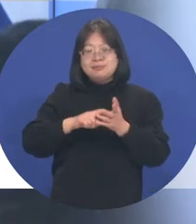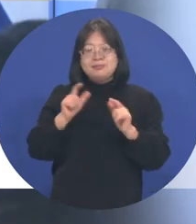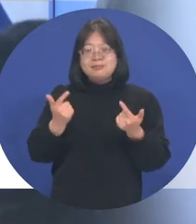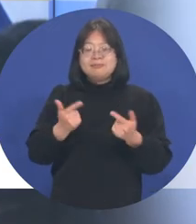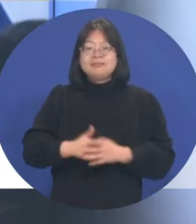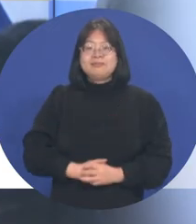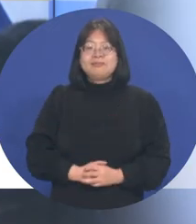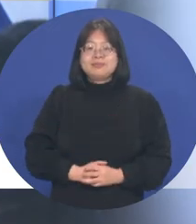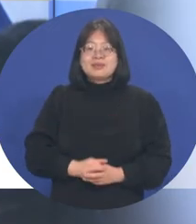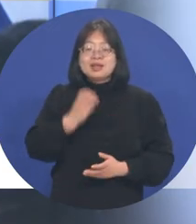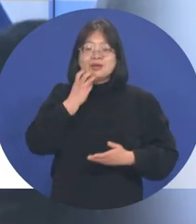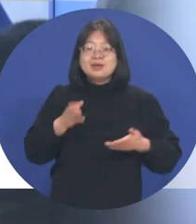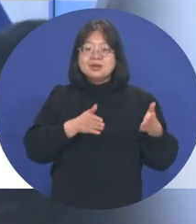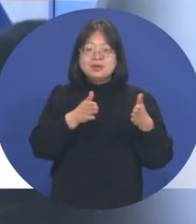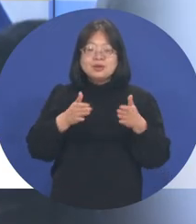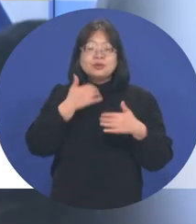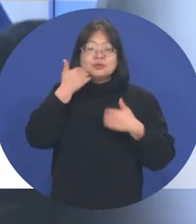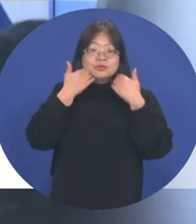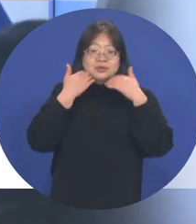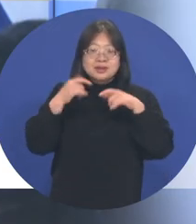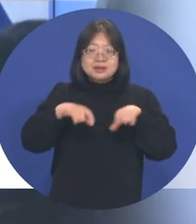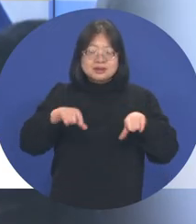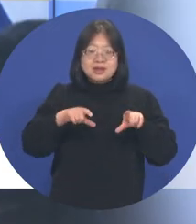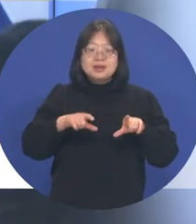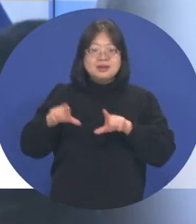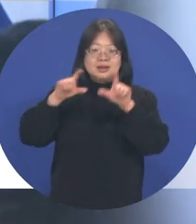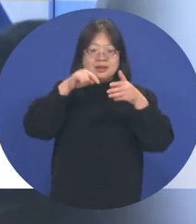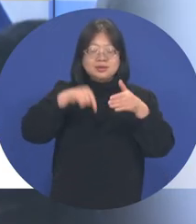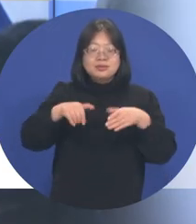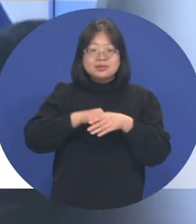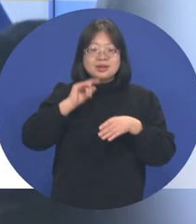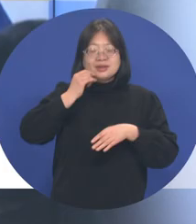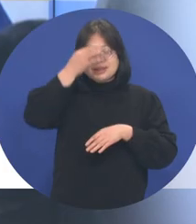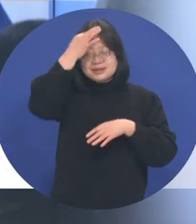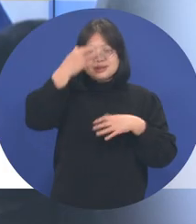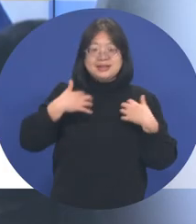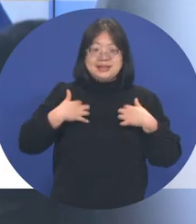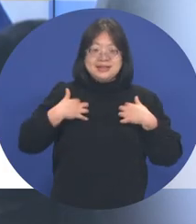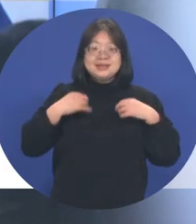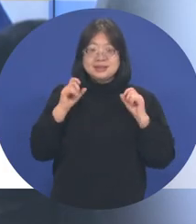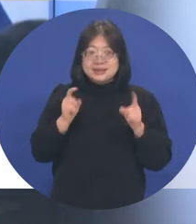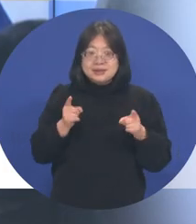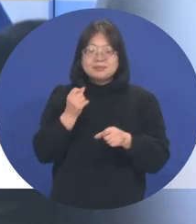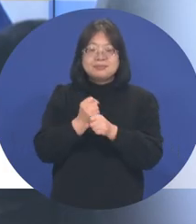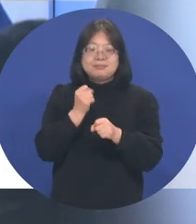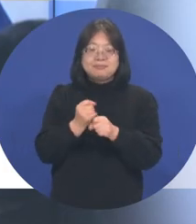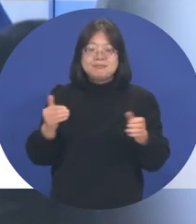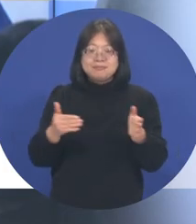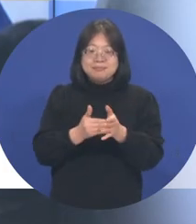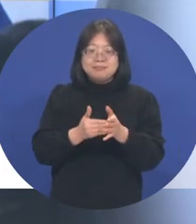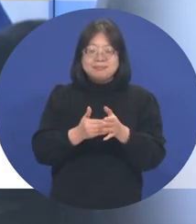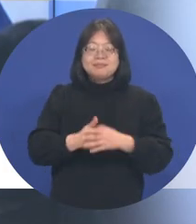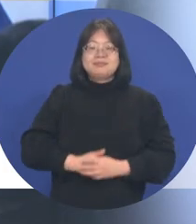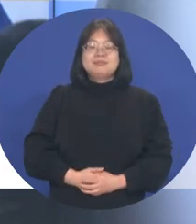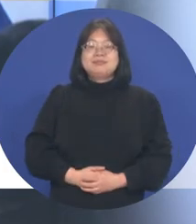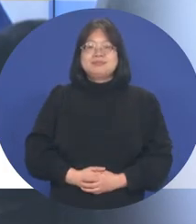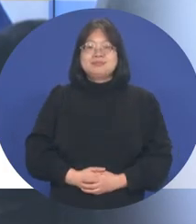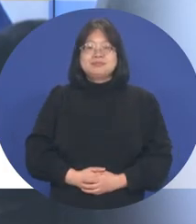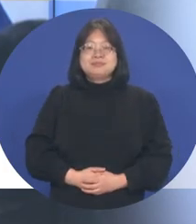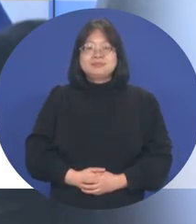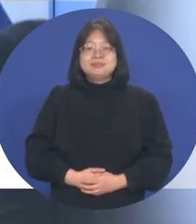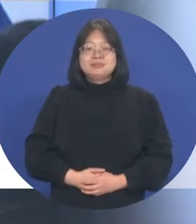쉽지 않은데요 이에 경기도가 누구나 일상속 문화 예수를 즐길 수 있는 기회를 만들었습니다 공연 현장으로